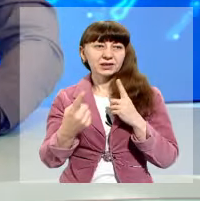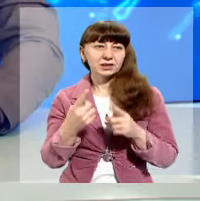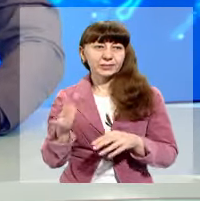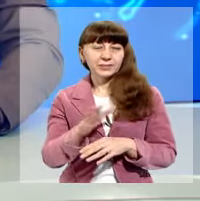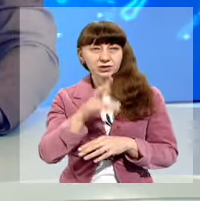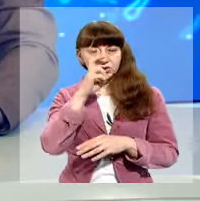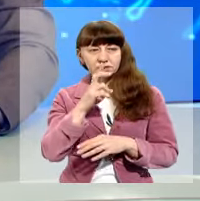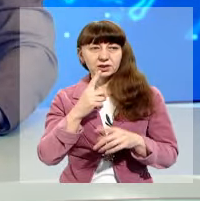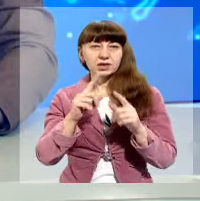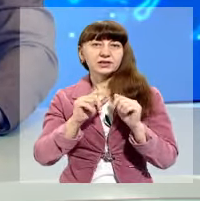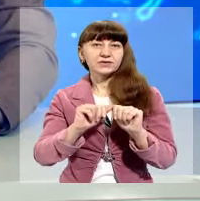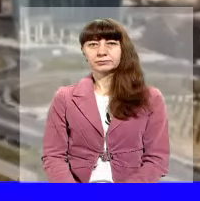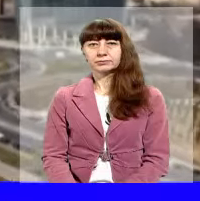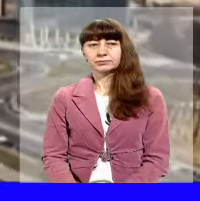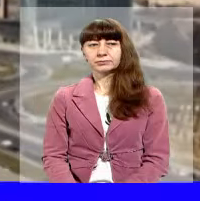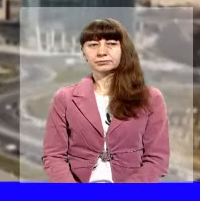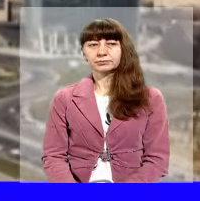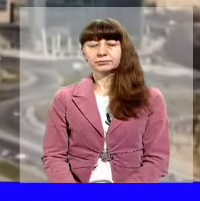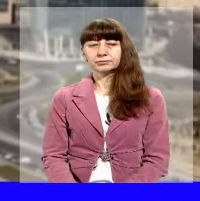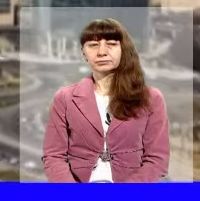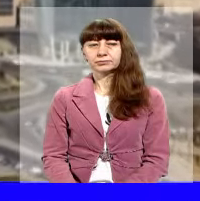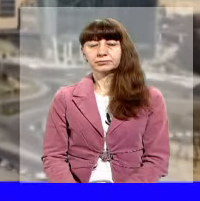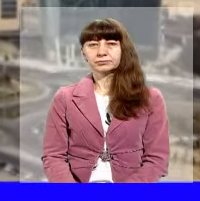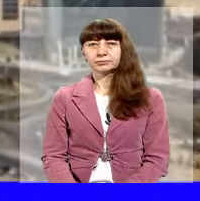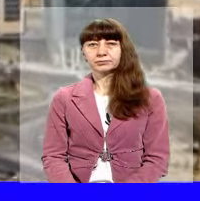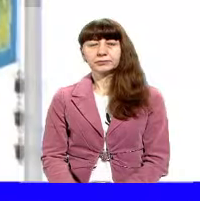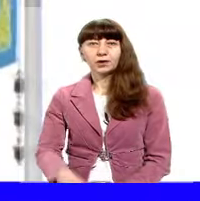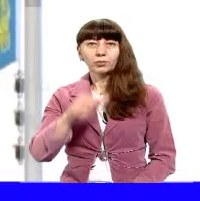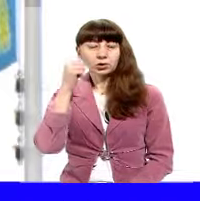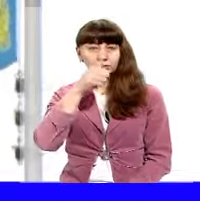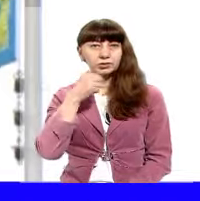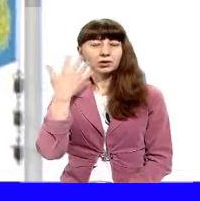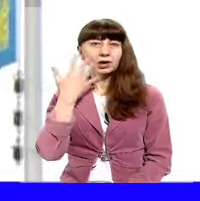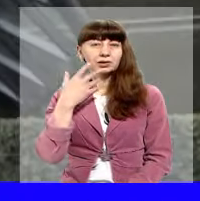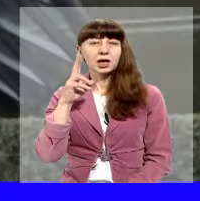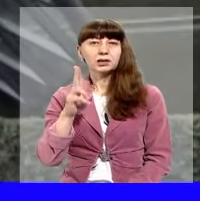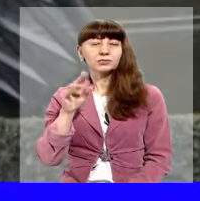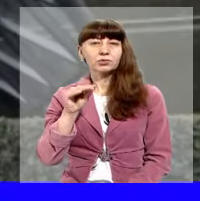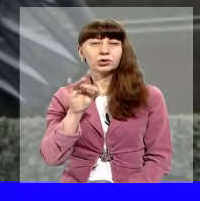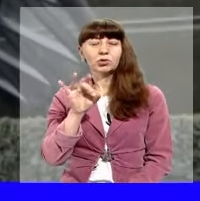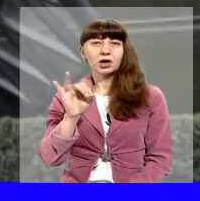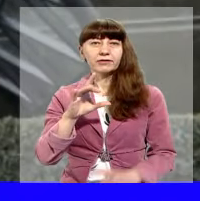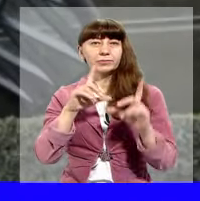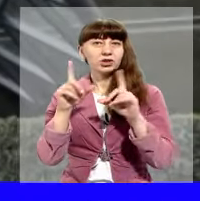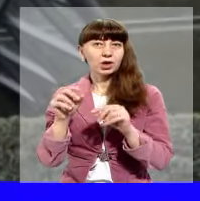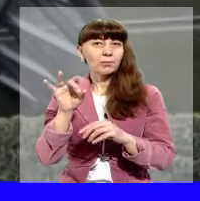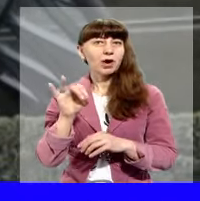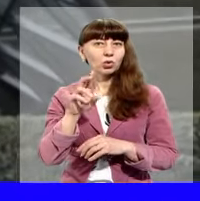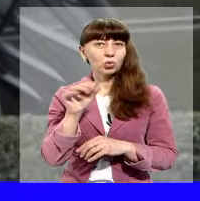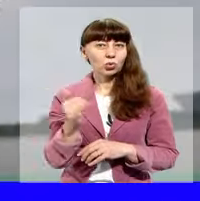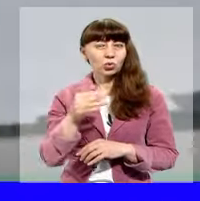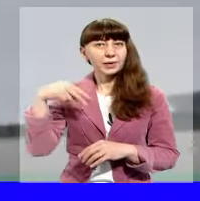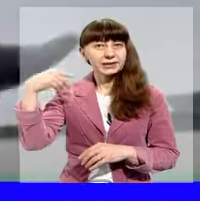арттыру жайын талқылады. Былтыр Қасым-Жомарт Тоқаев Бакуге жұмыс сапарымен келгенде, Әзірбайжан президенті